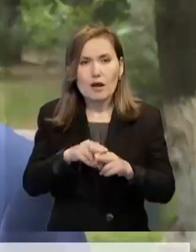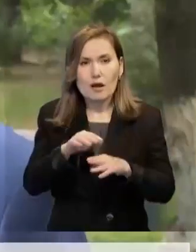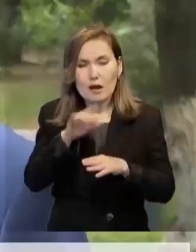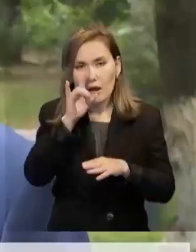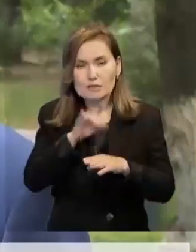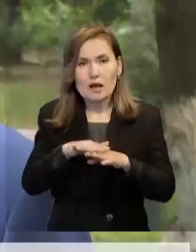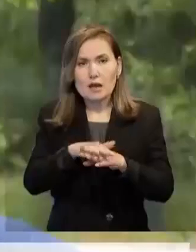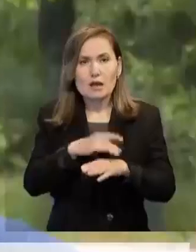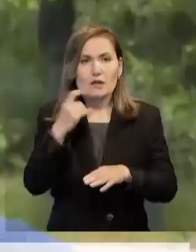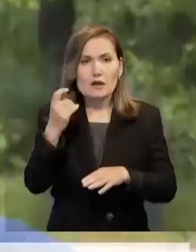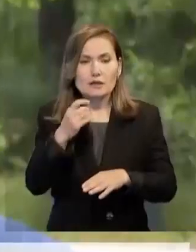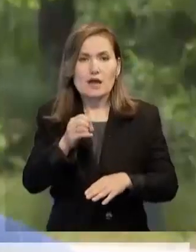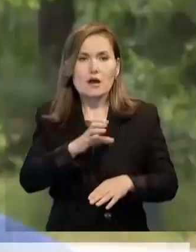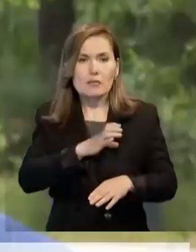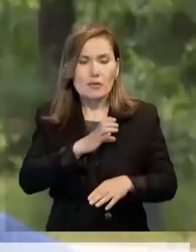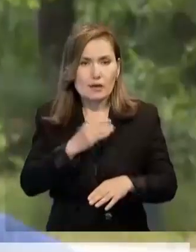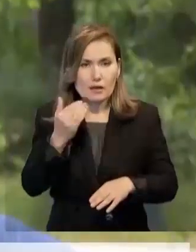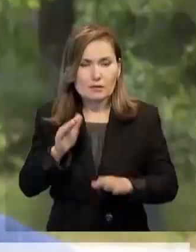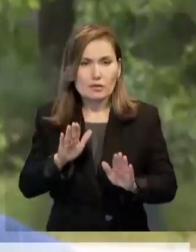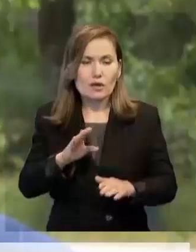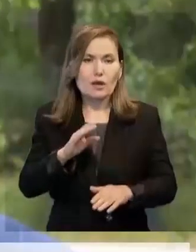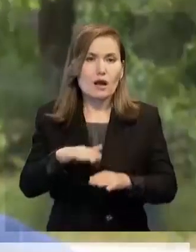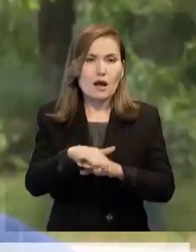bolu kerektigi meselen aytta. Bırak onun barlığı